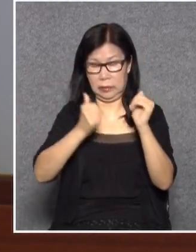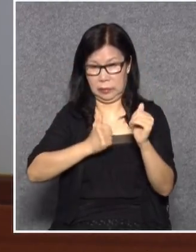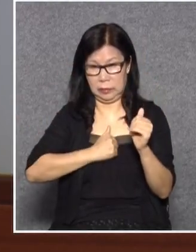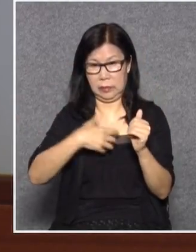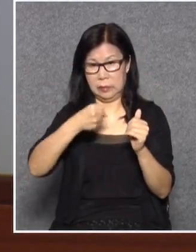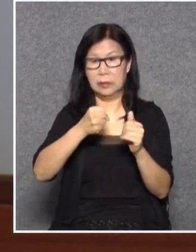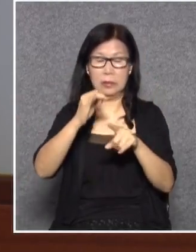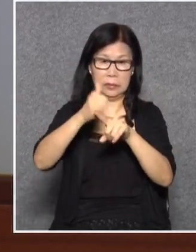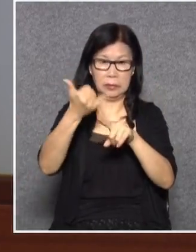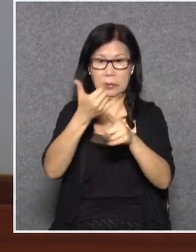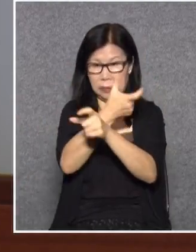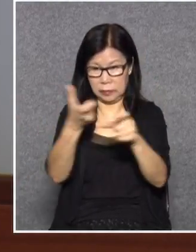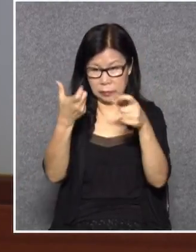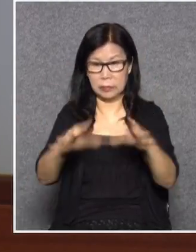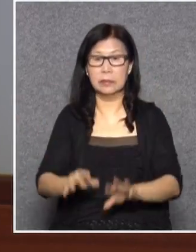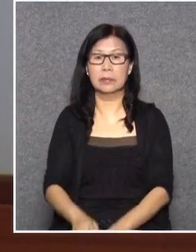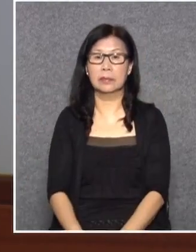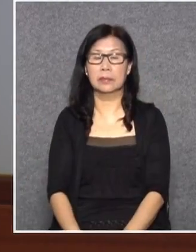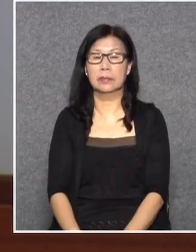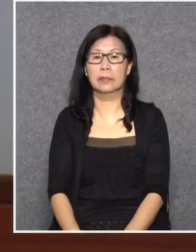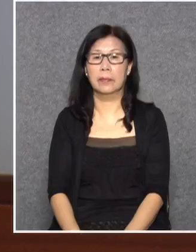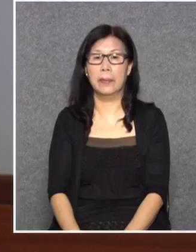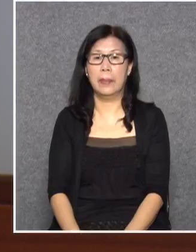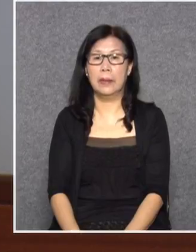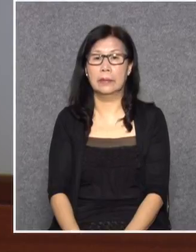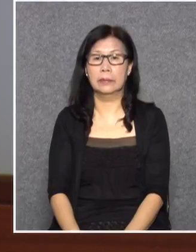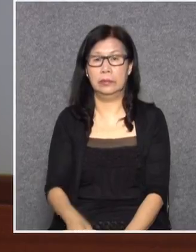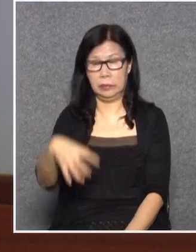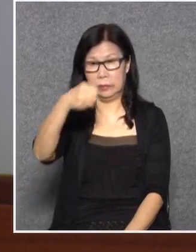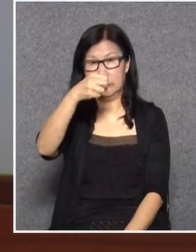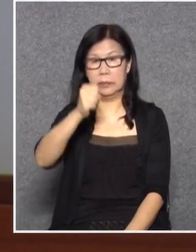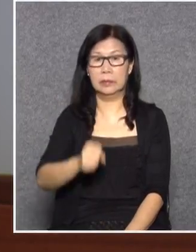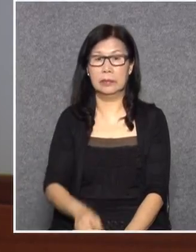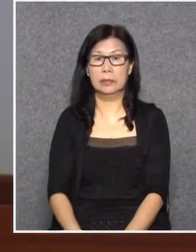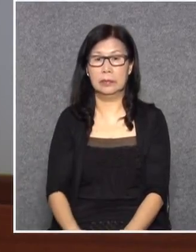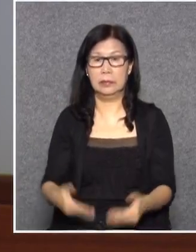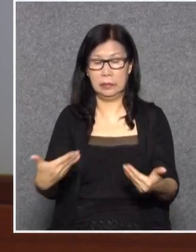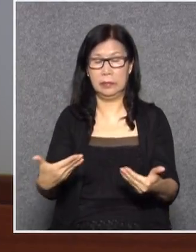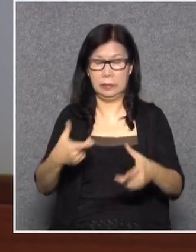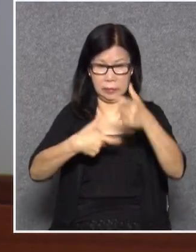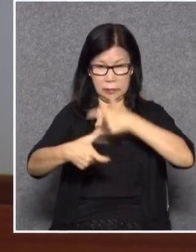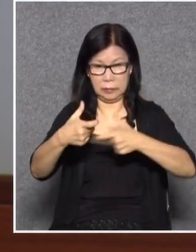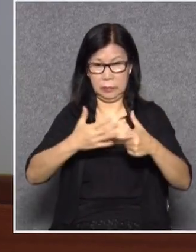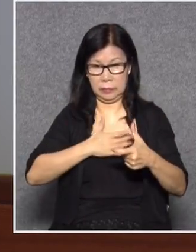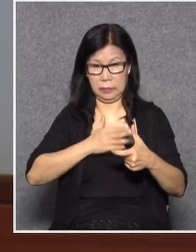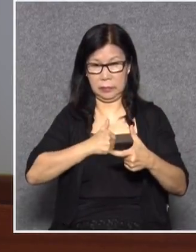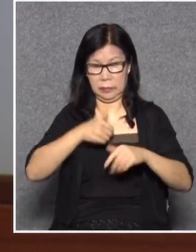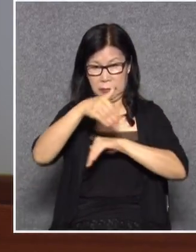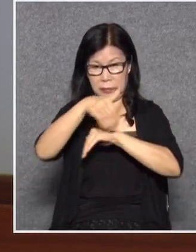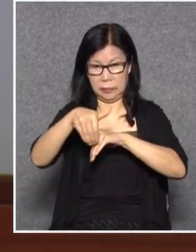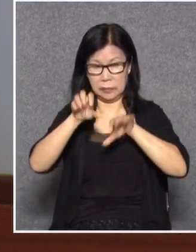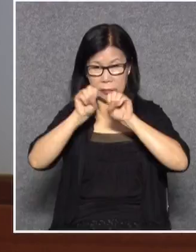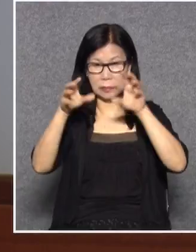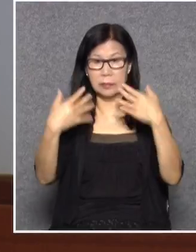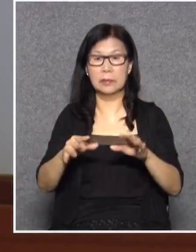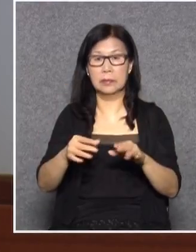六個月的薪酬預算開支。主席，本年度的財政預算案，財